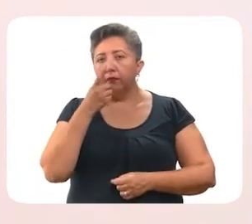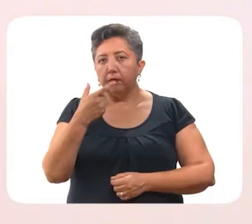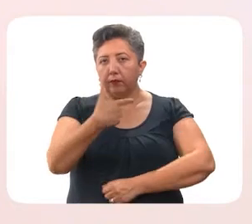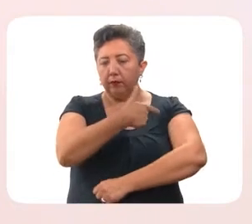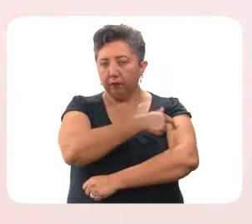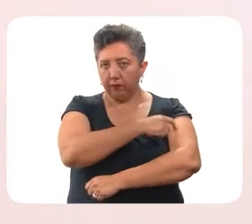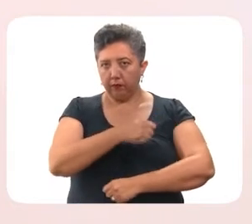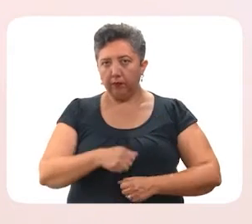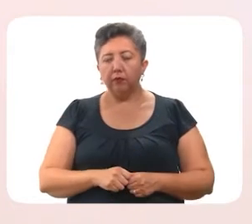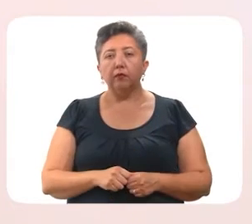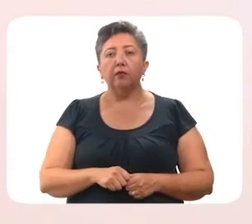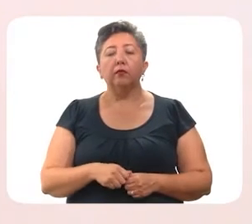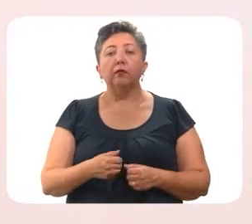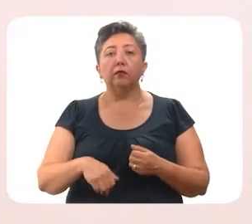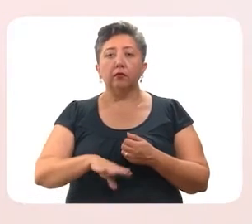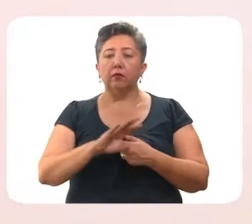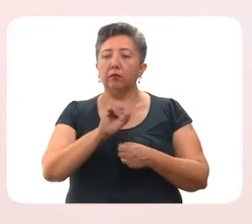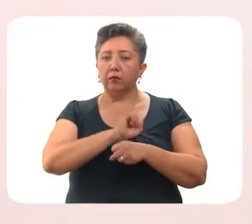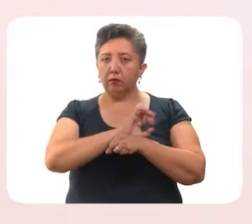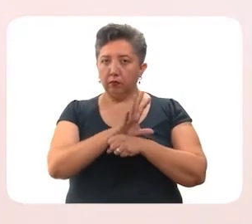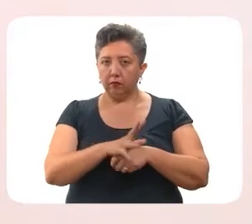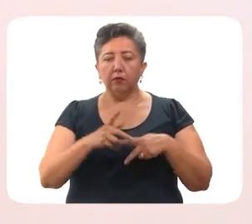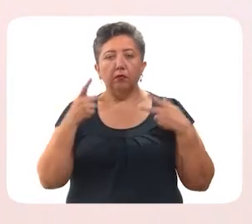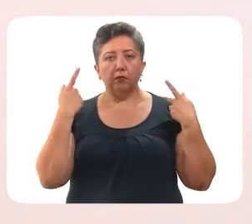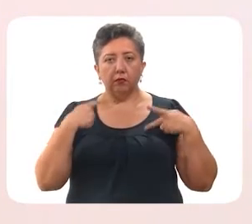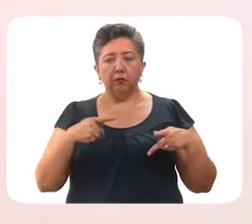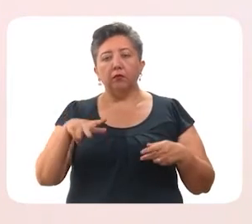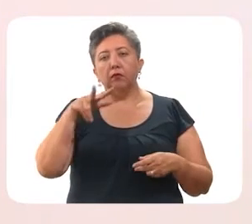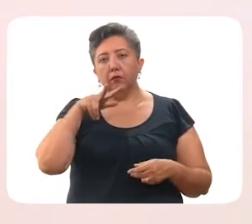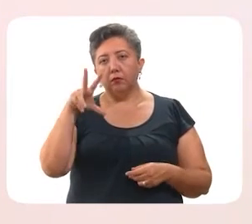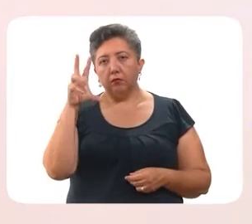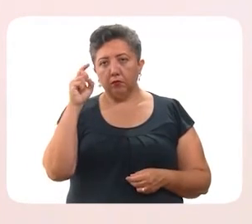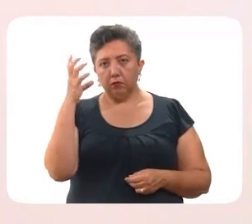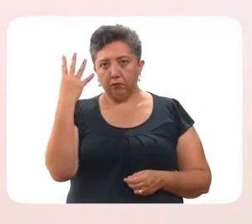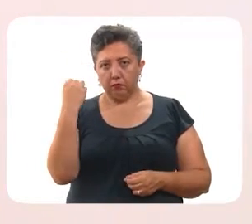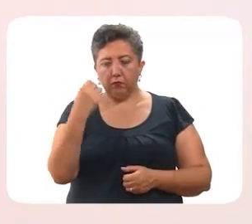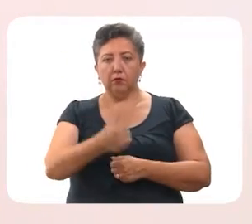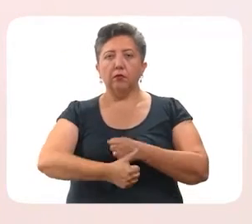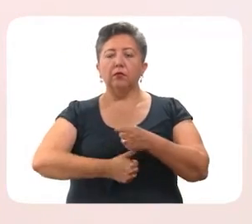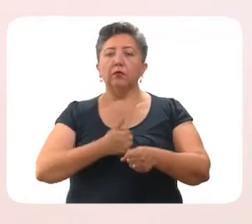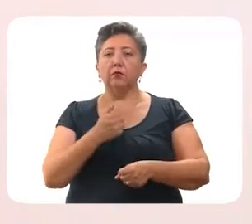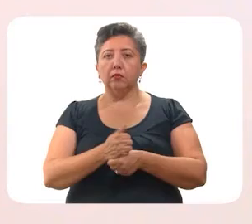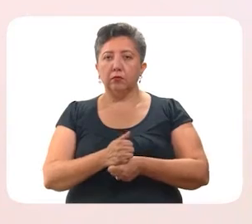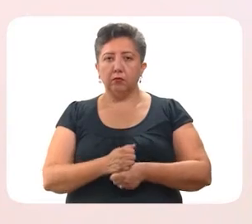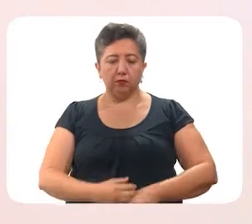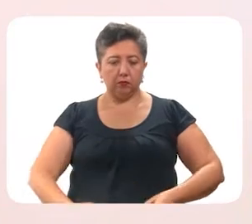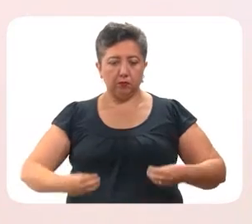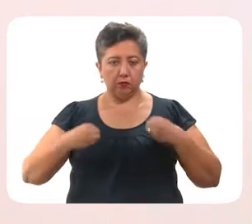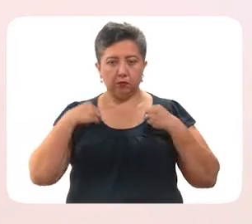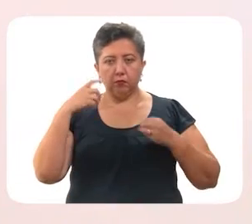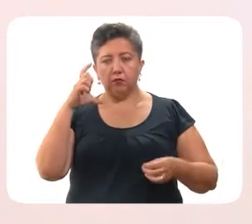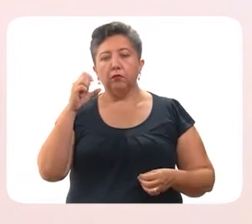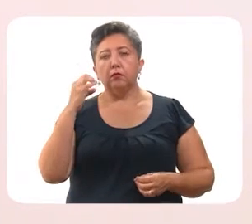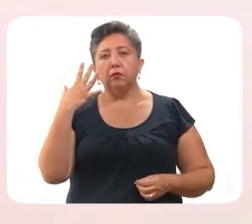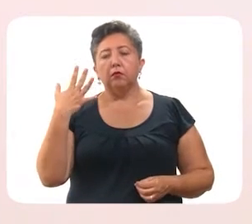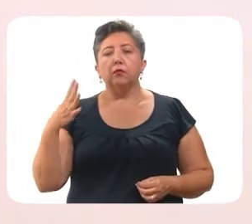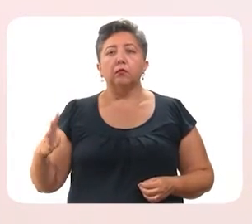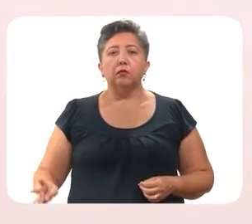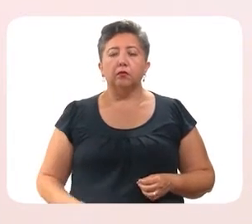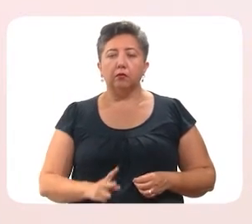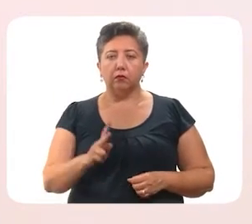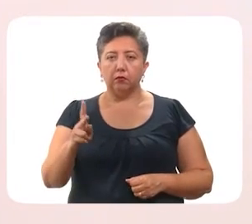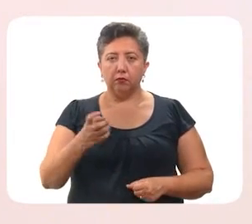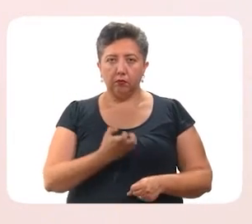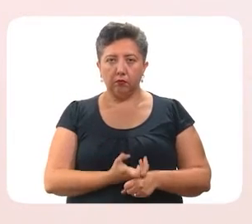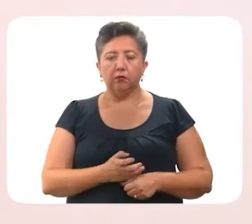tzaba, le pischi, tumentu, lakal, mako, tak, le iantio, le baku, nao, yetelku, yaalalti, kajnalo, yukatekobe, maumeatio, le pischi, betan, yetel,